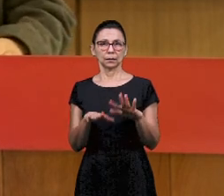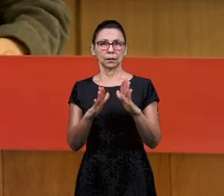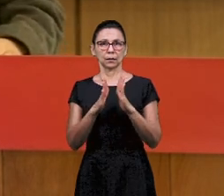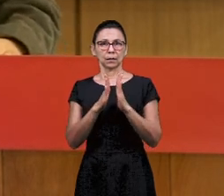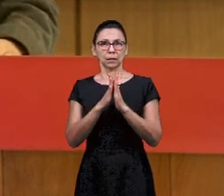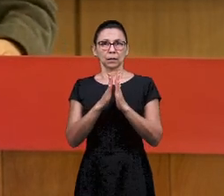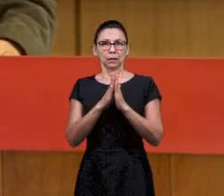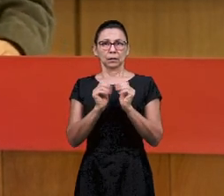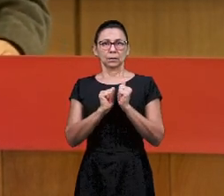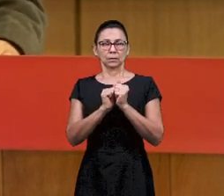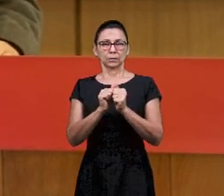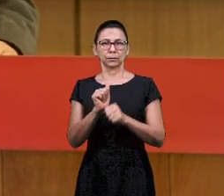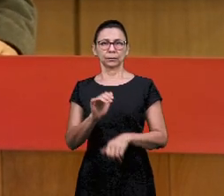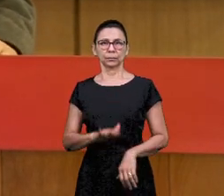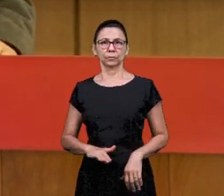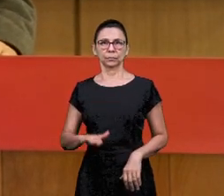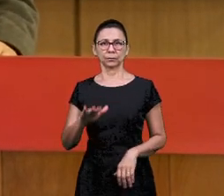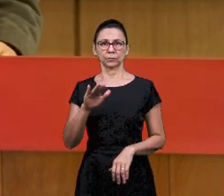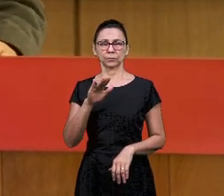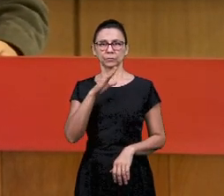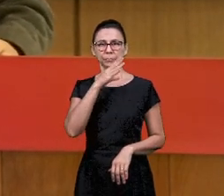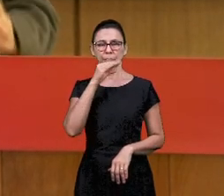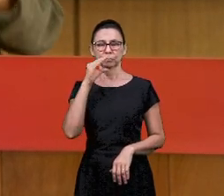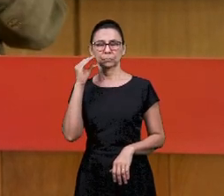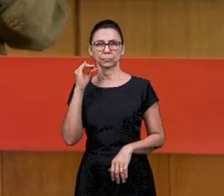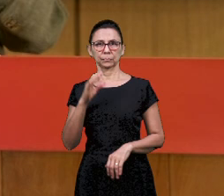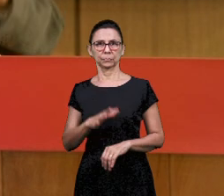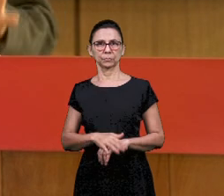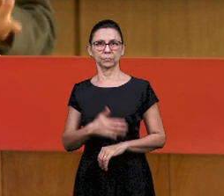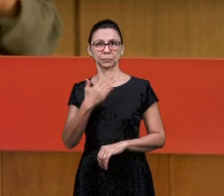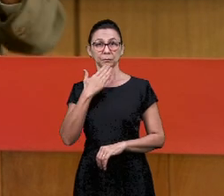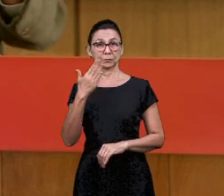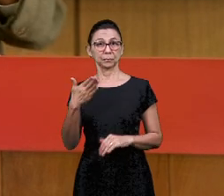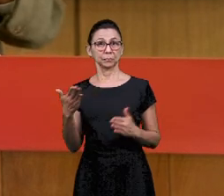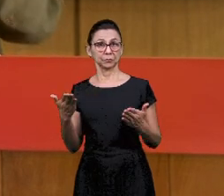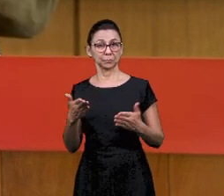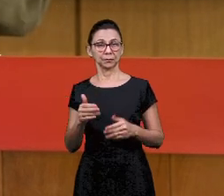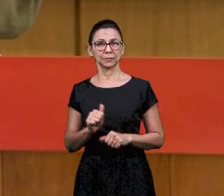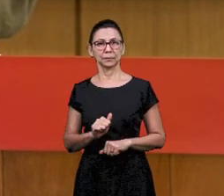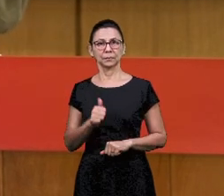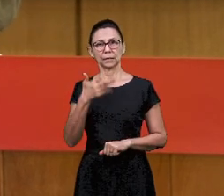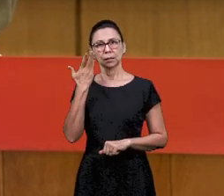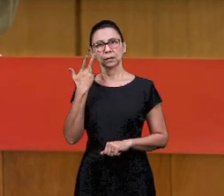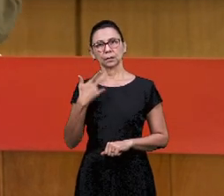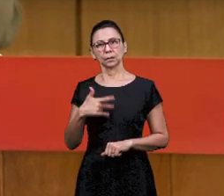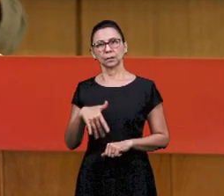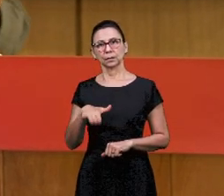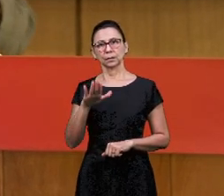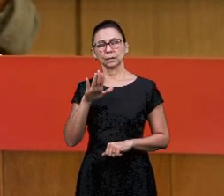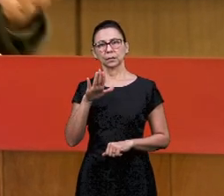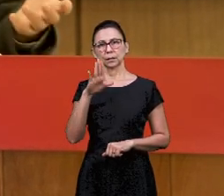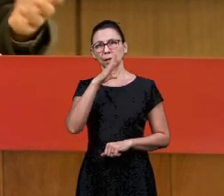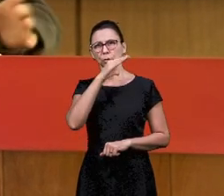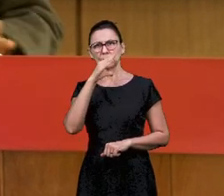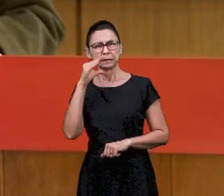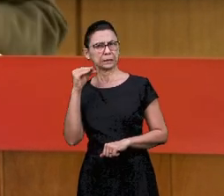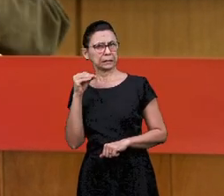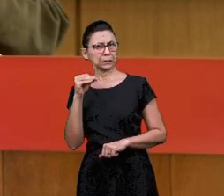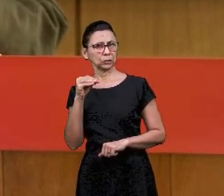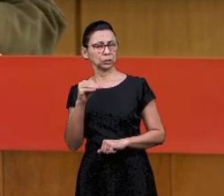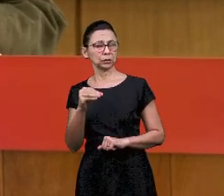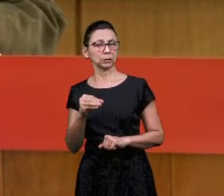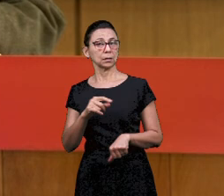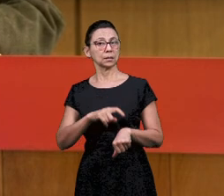nos enfants intermédiaires et adolescents. Nous demandons maintenant que les enfants intermédiaires et adolescents, dans les foyers où ils